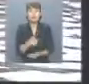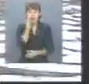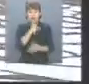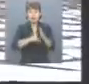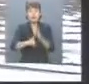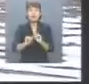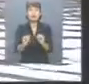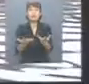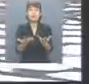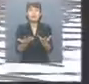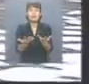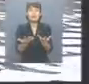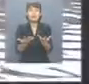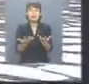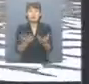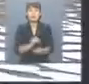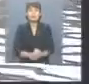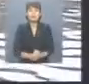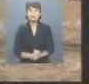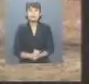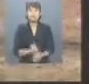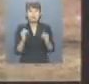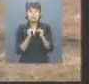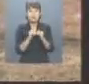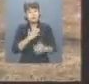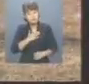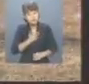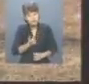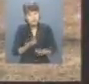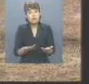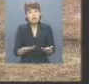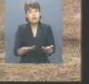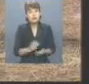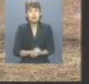ากจะถามว่ามีสิทธิ์ไล่ผมออกไหม ก็ตั้งแต่วันที่1ครับ